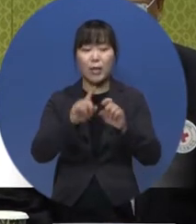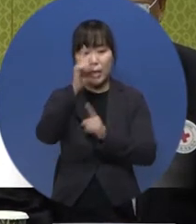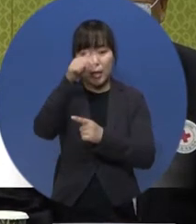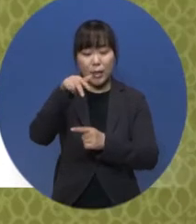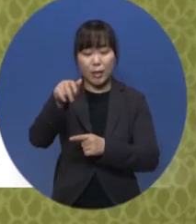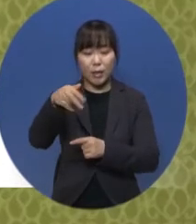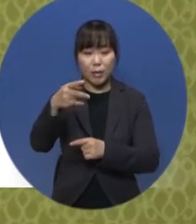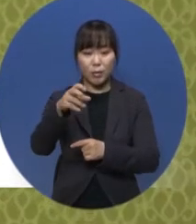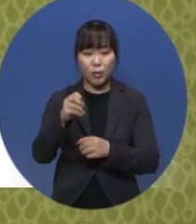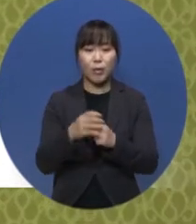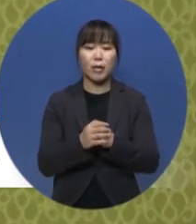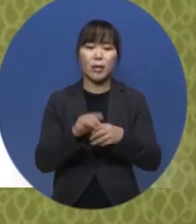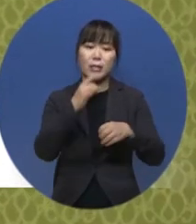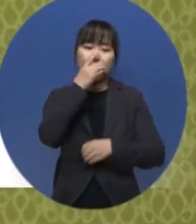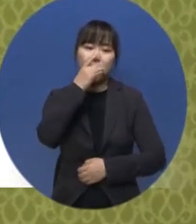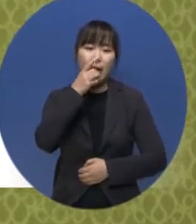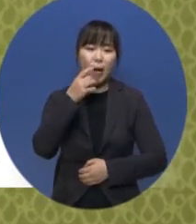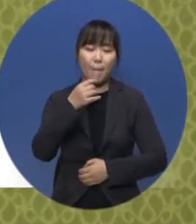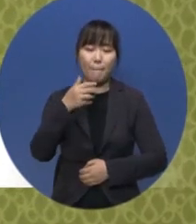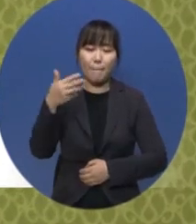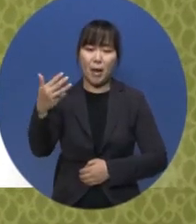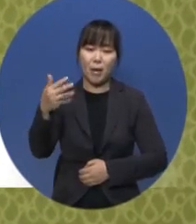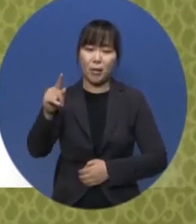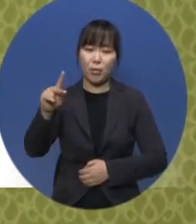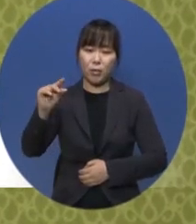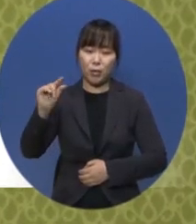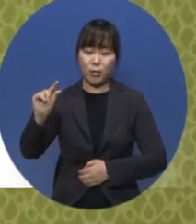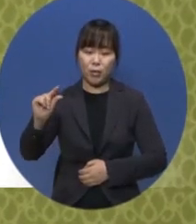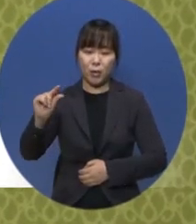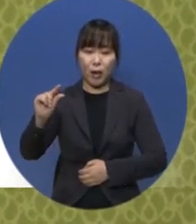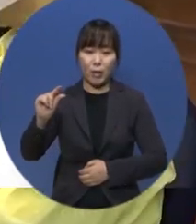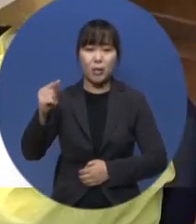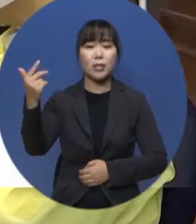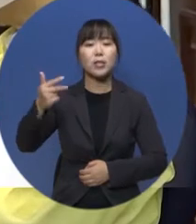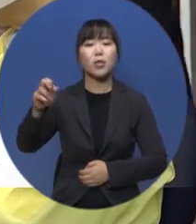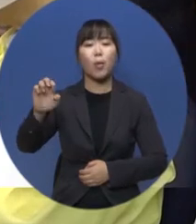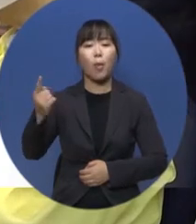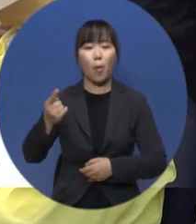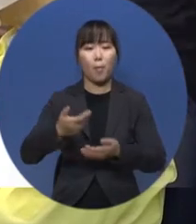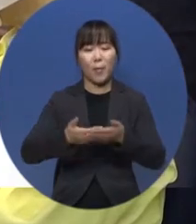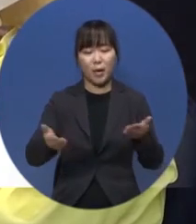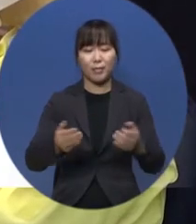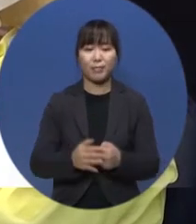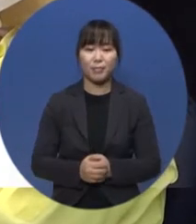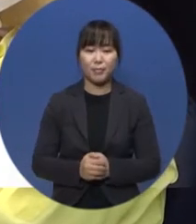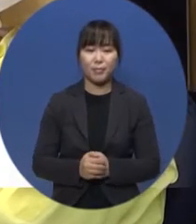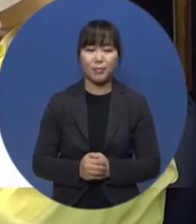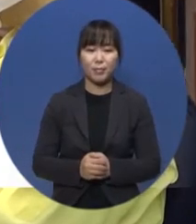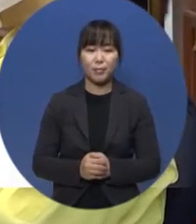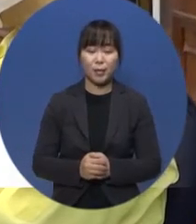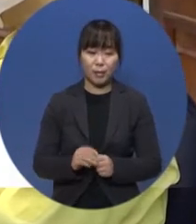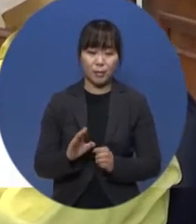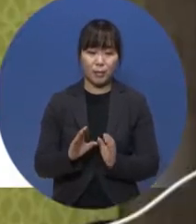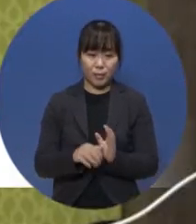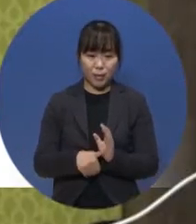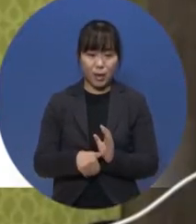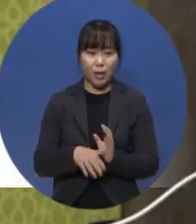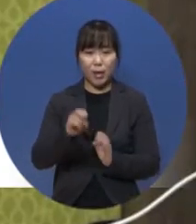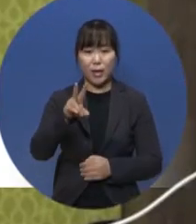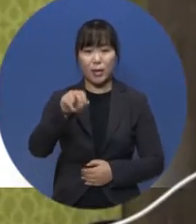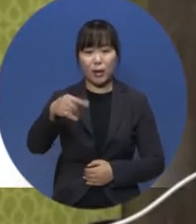충남지사 에 쌀 8kg 7천 포를 기부하는 전달식을 가졌습니다 이날 전달식에는